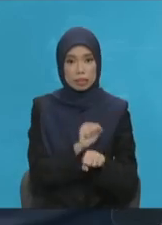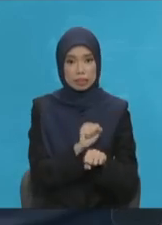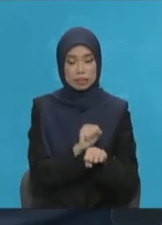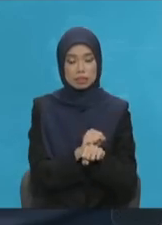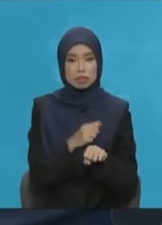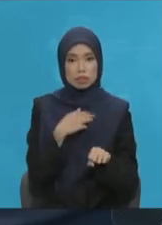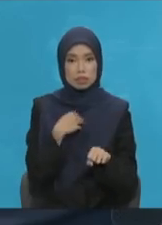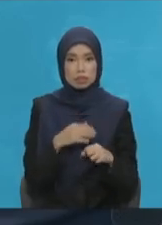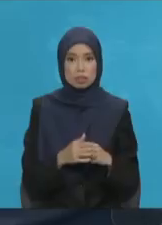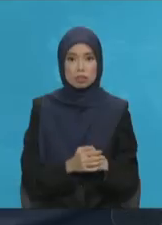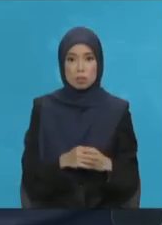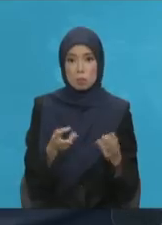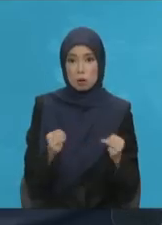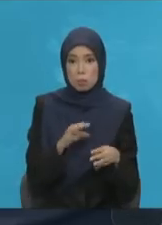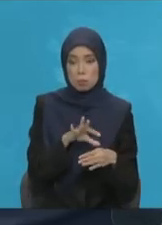pertama